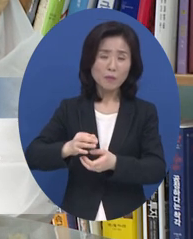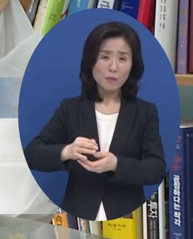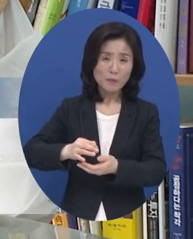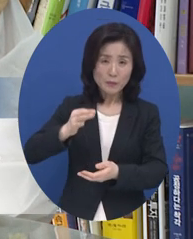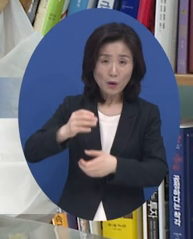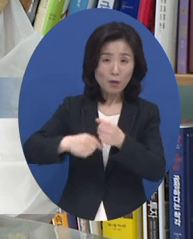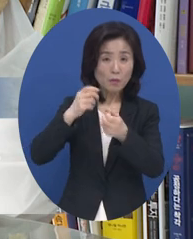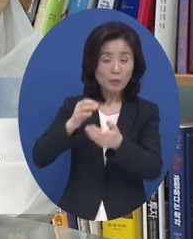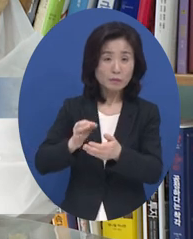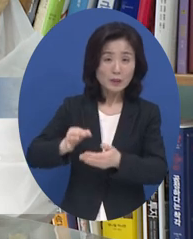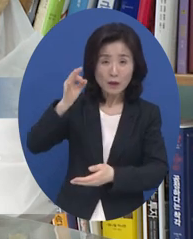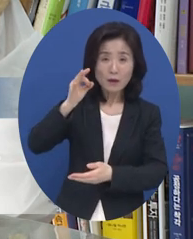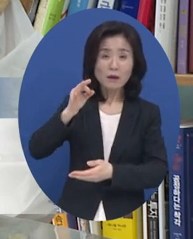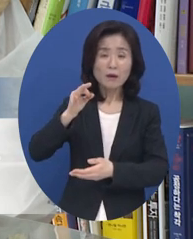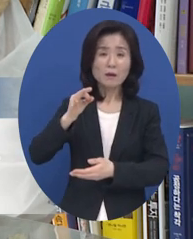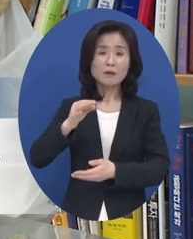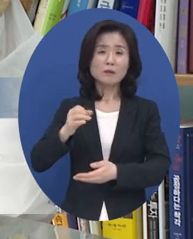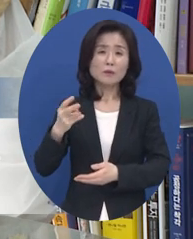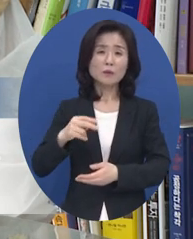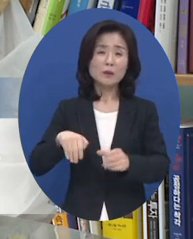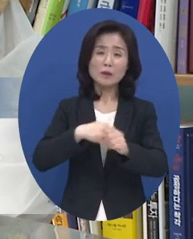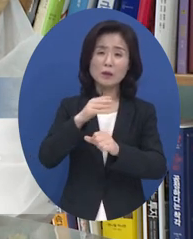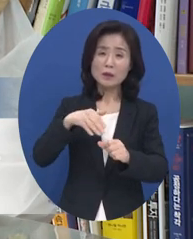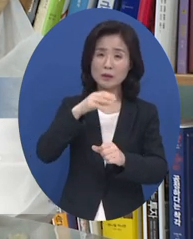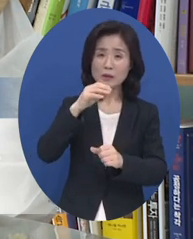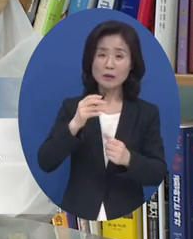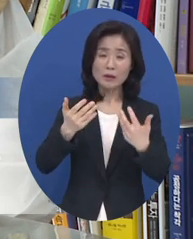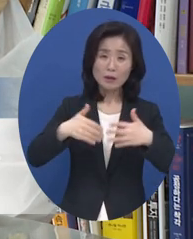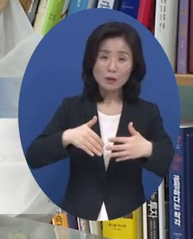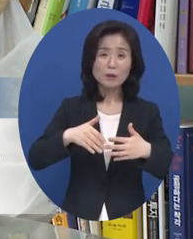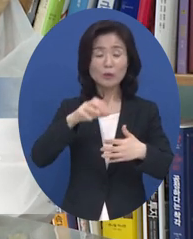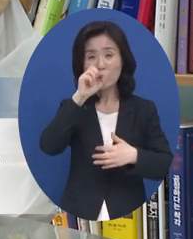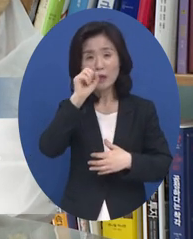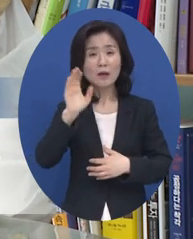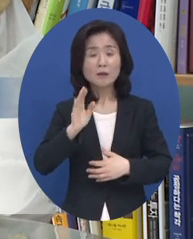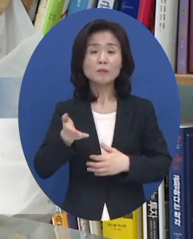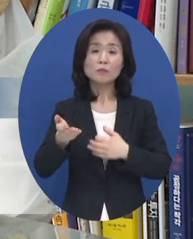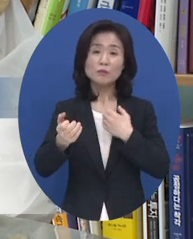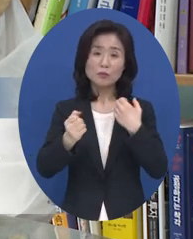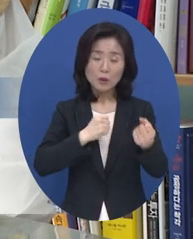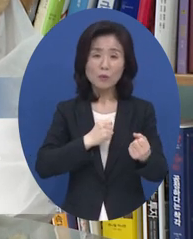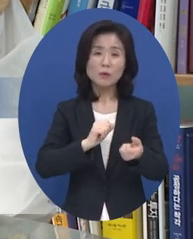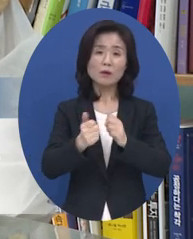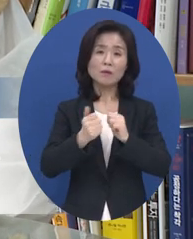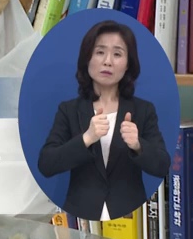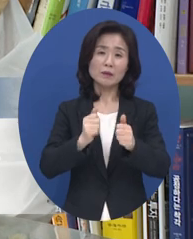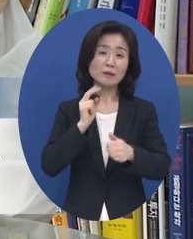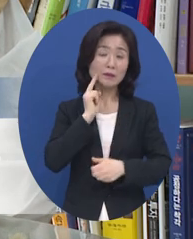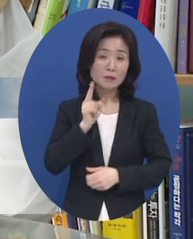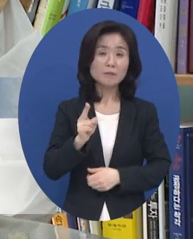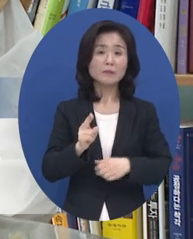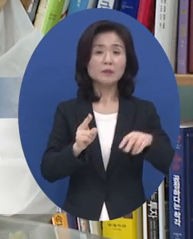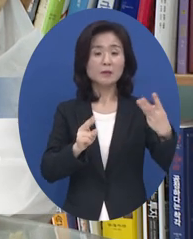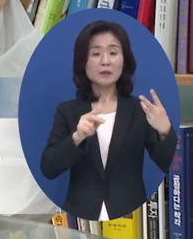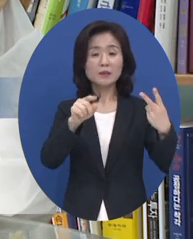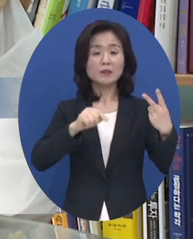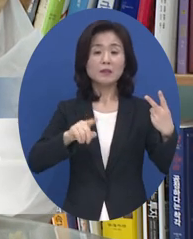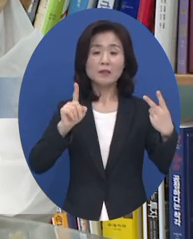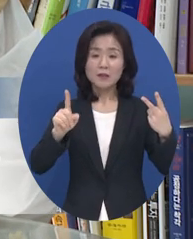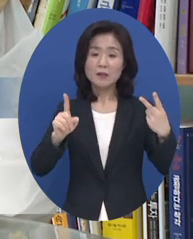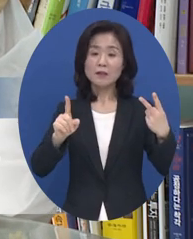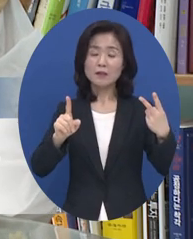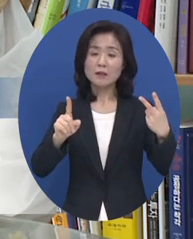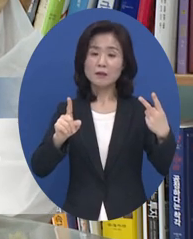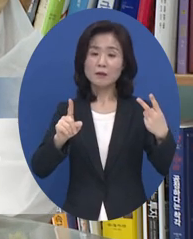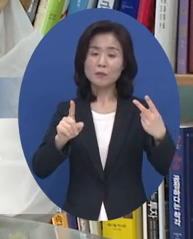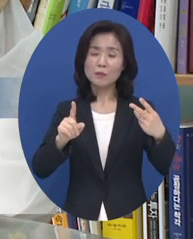복지도 아닌데도 불구하고 어마어마한 사람들이 경쟁 제출을 하고 한뭐 200대 1막 이러는데 한